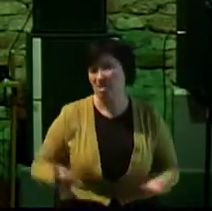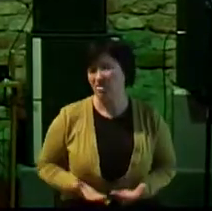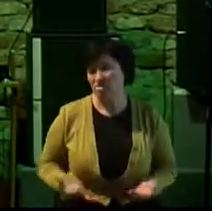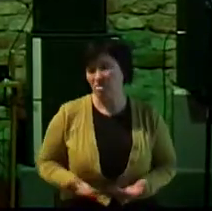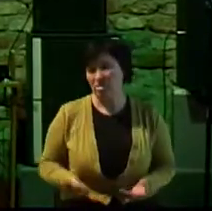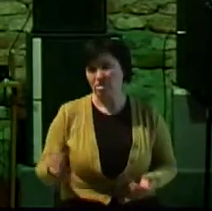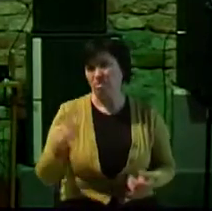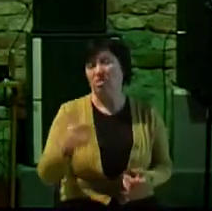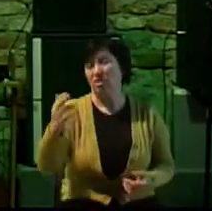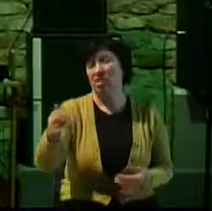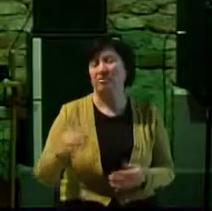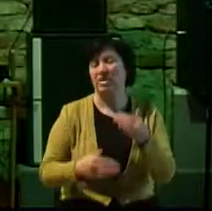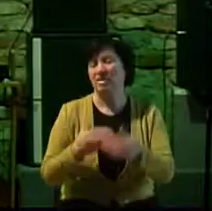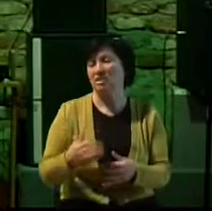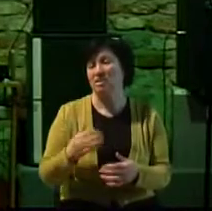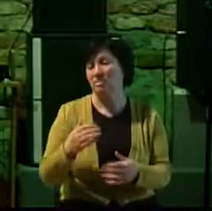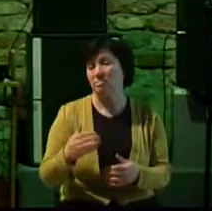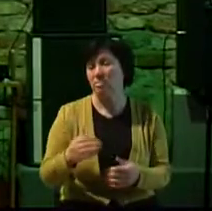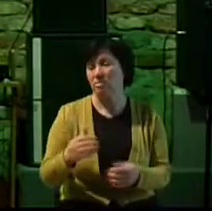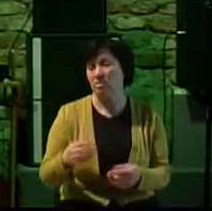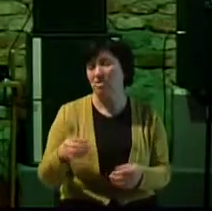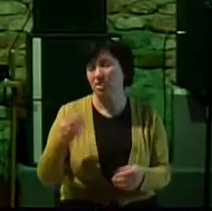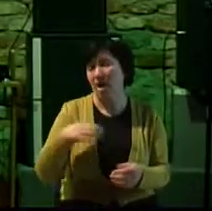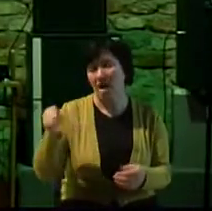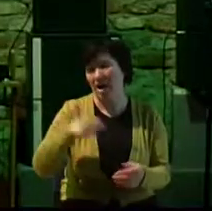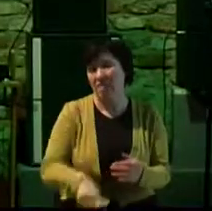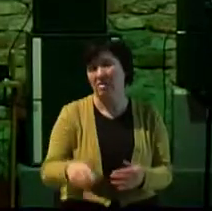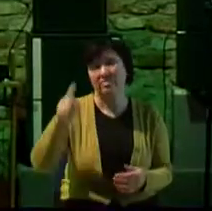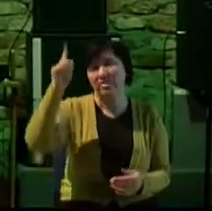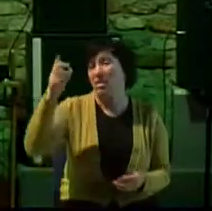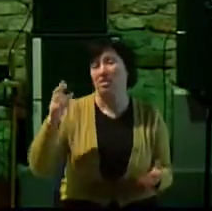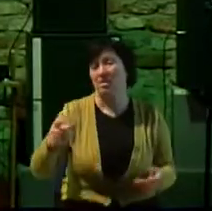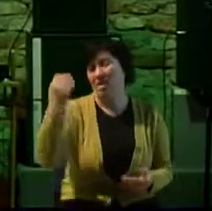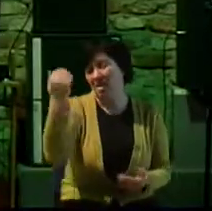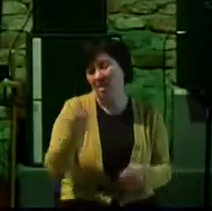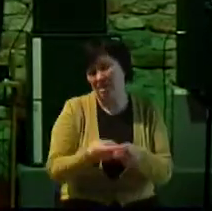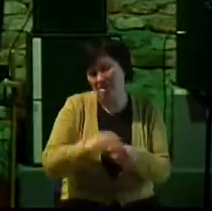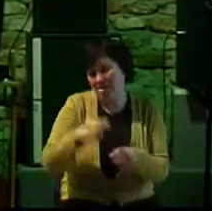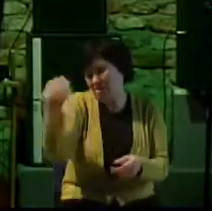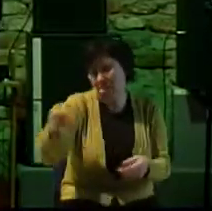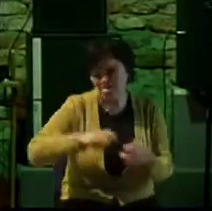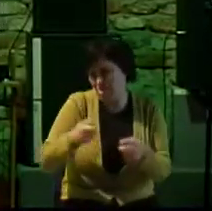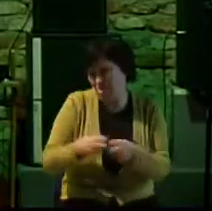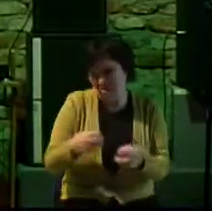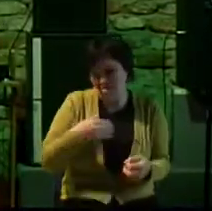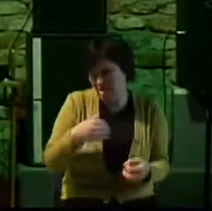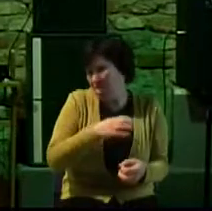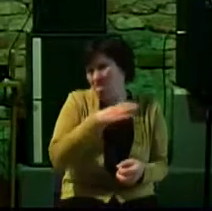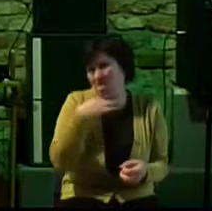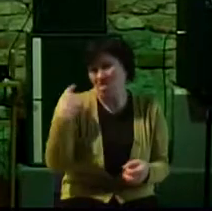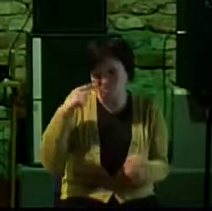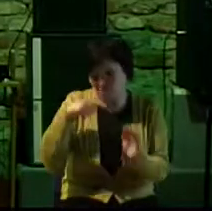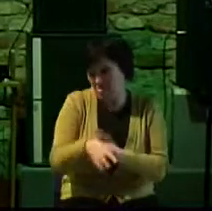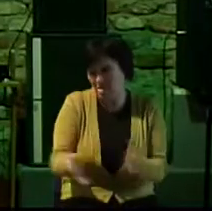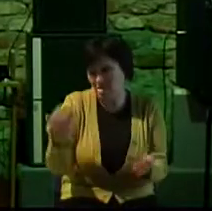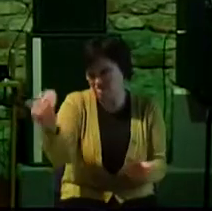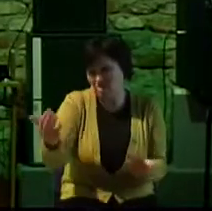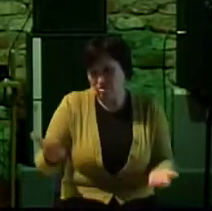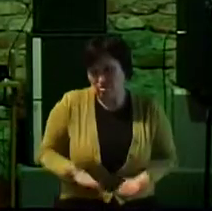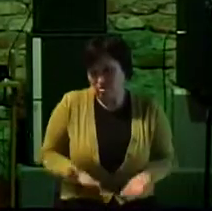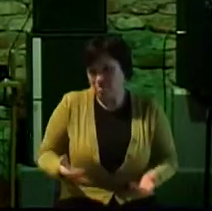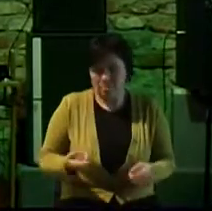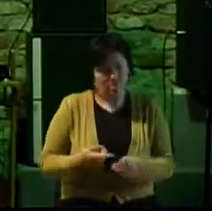в конечном итоге, где ты окажешься в вечности. Это твоя проблема, это твоя жизнь, и я не хочу вмешиваться в твою жизнь.